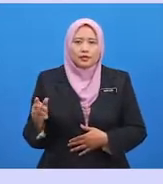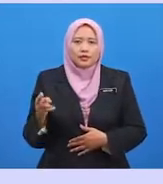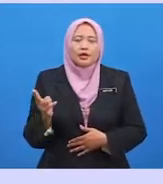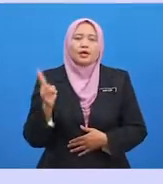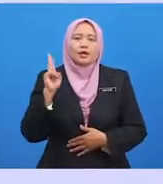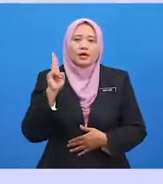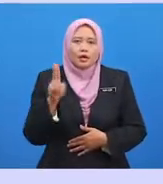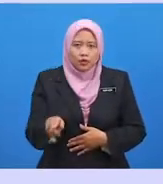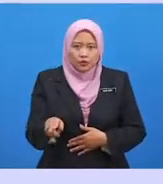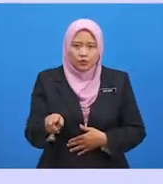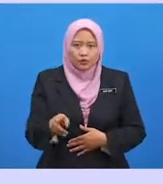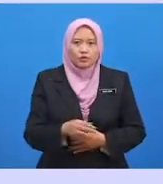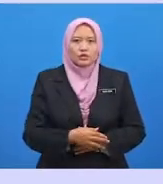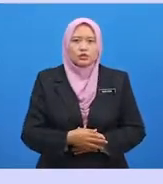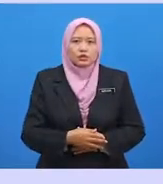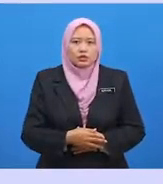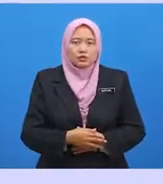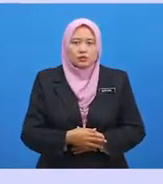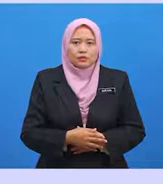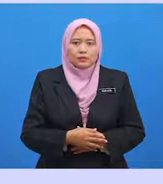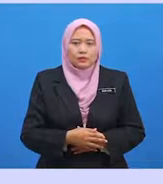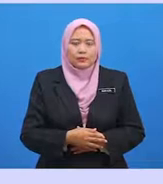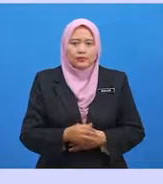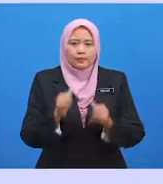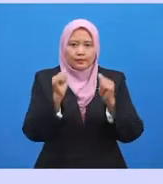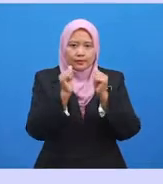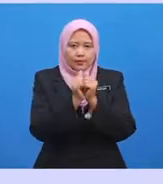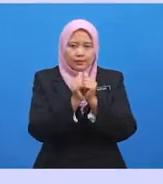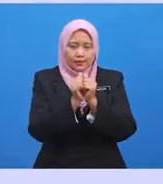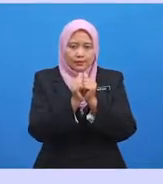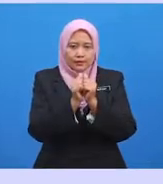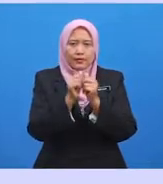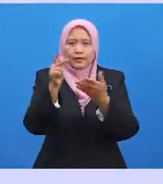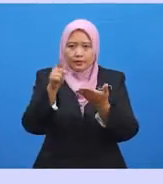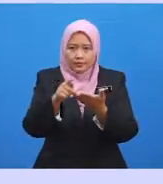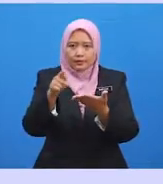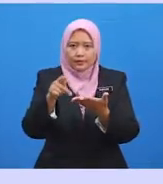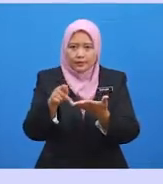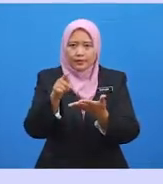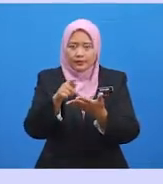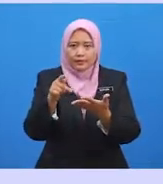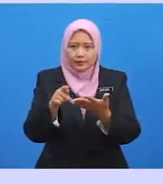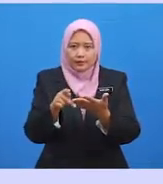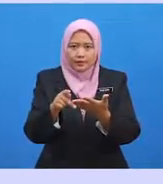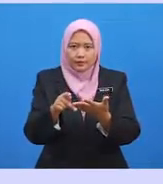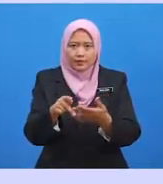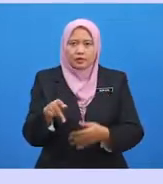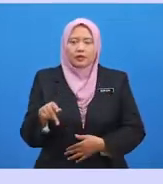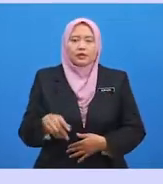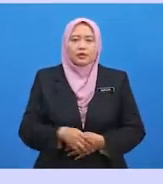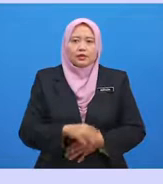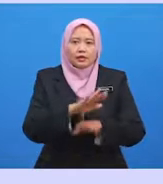halte harta wakaf untuk makan harta tersebut dengan kadar yang sepatunya dan tidak